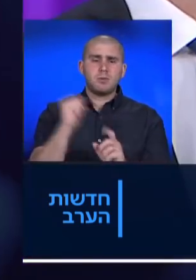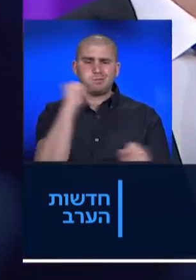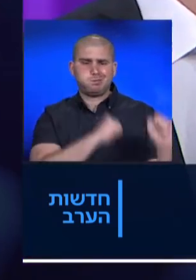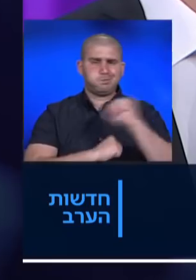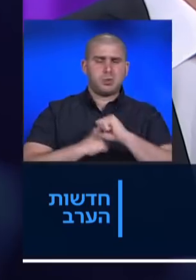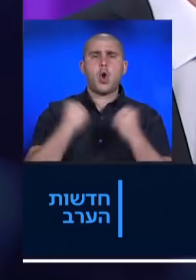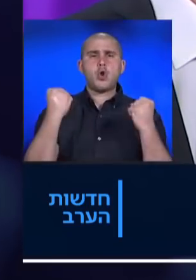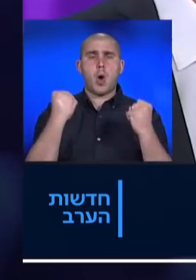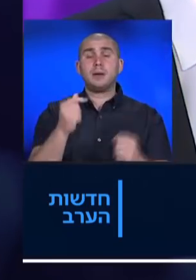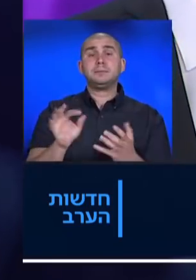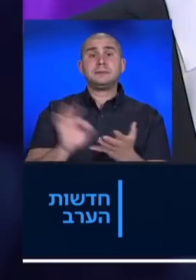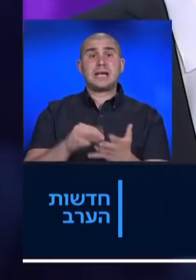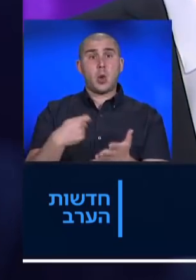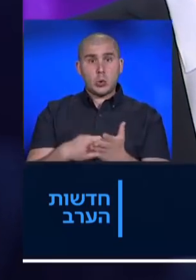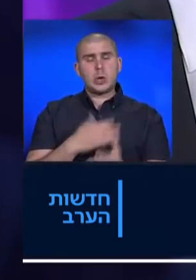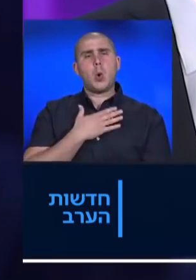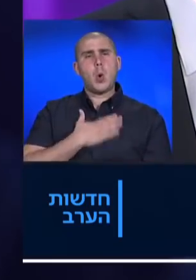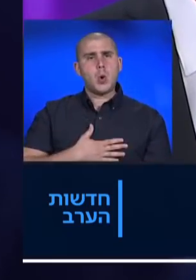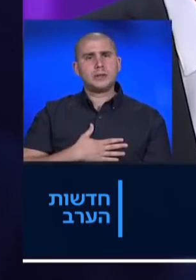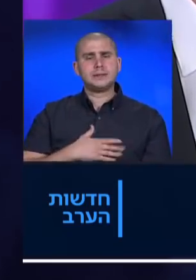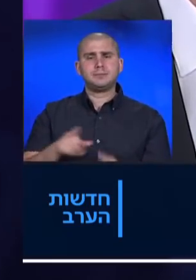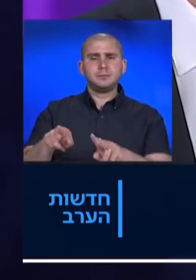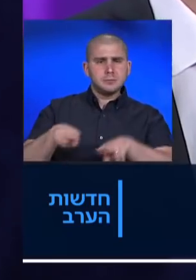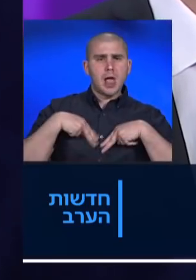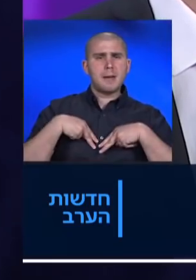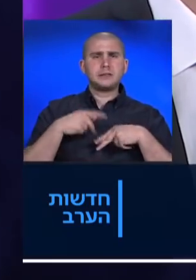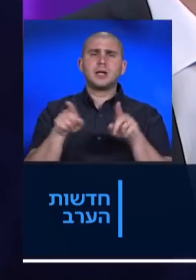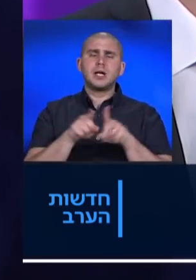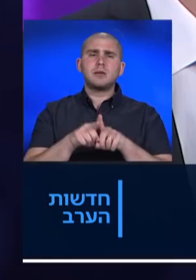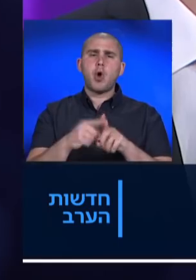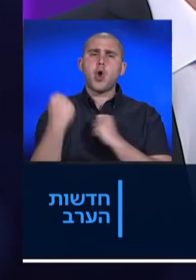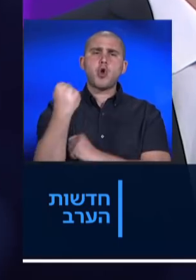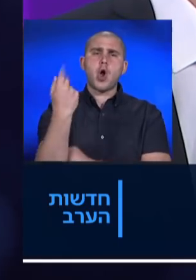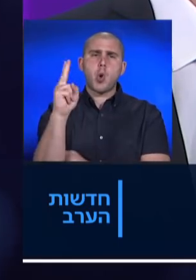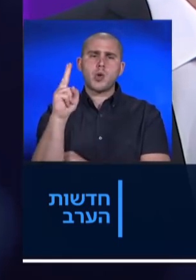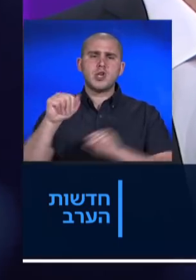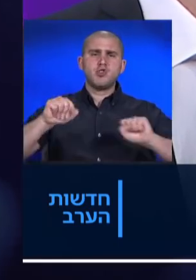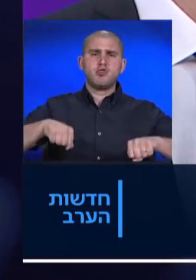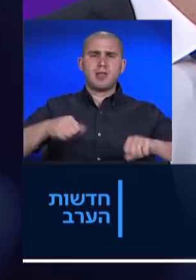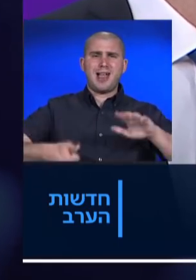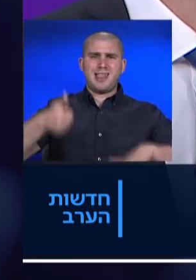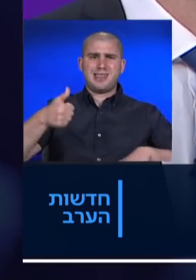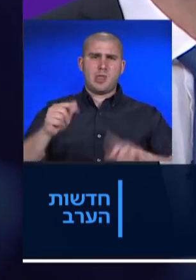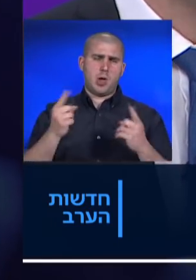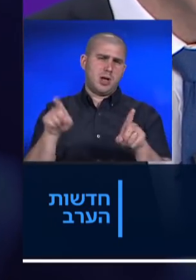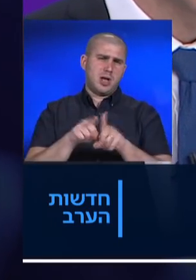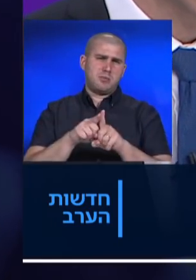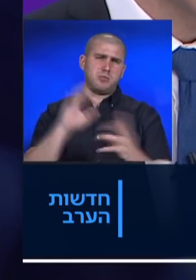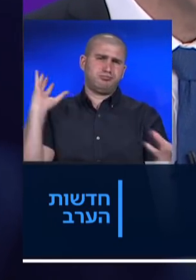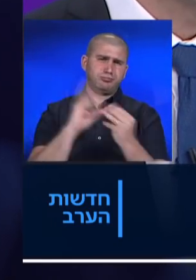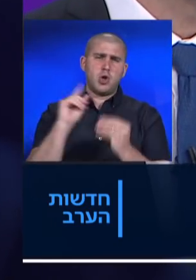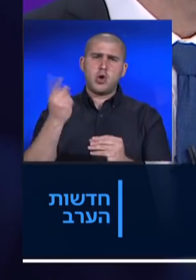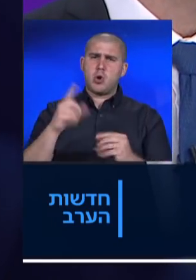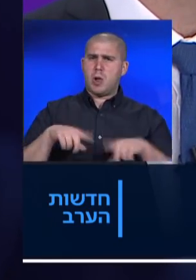רוצים לקחת אליהם בחזרה כמה שיותר כוח ושליטה על ניהול האירוע הזה, כפי שהם רגילים בכל יתר תחומי החיים בימי